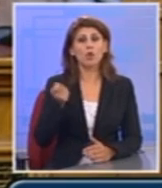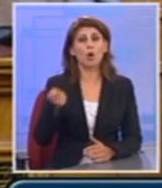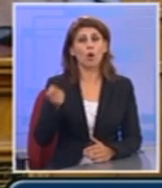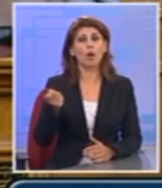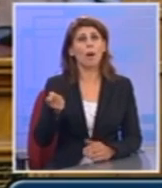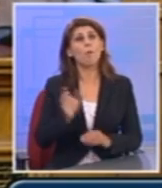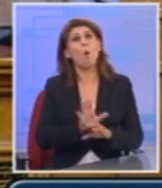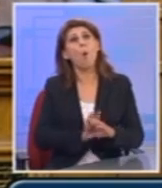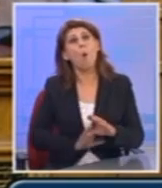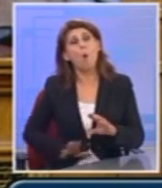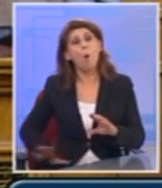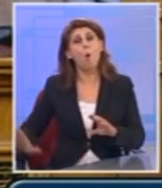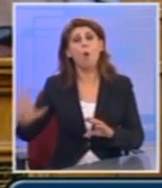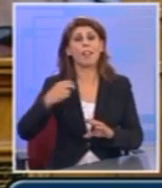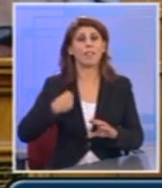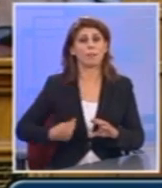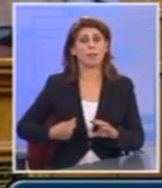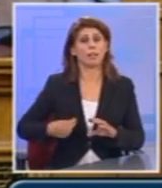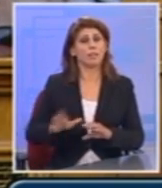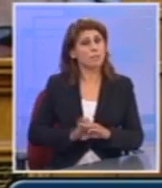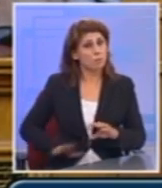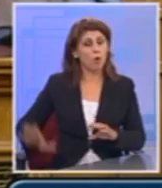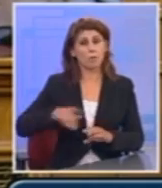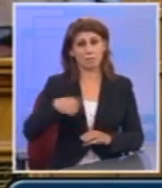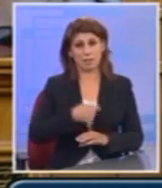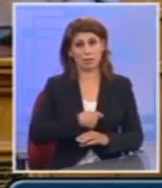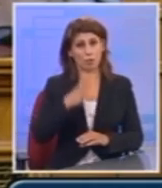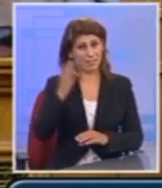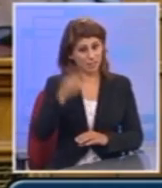των δημαρχείων της υπόλοιπης